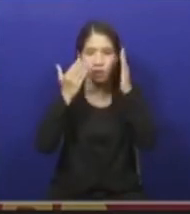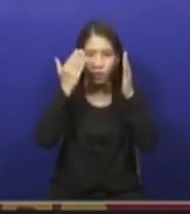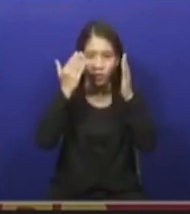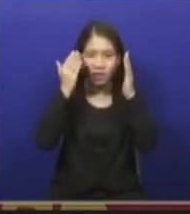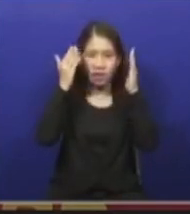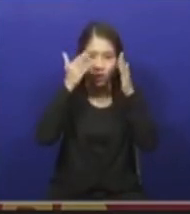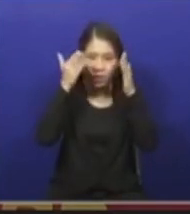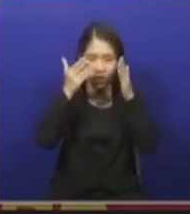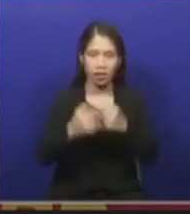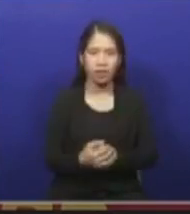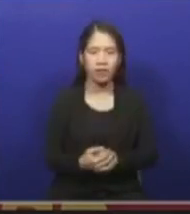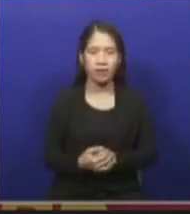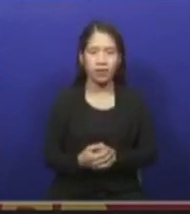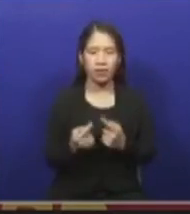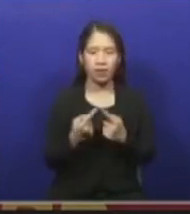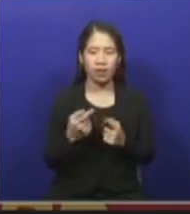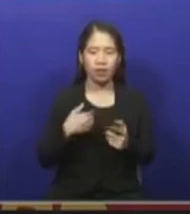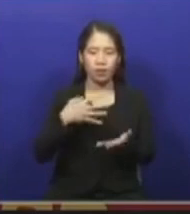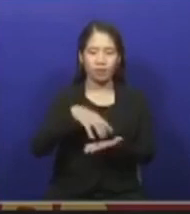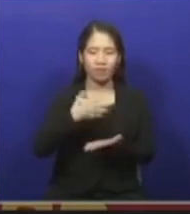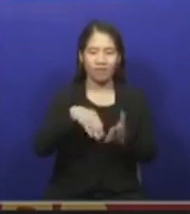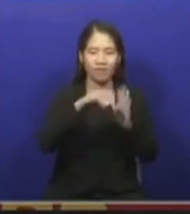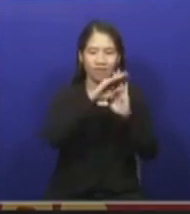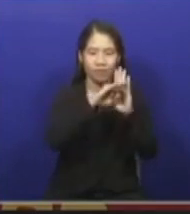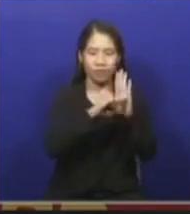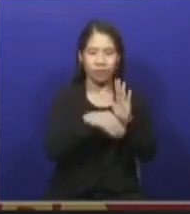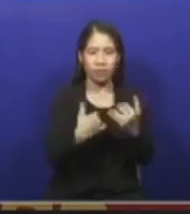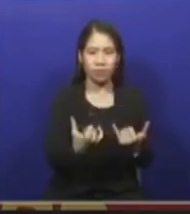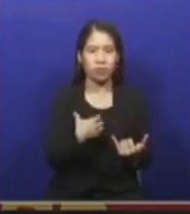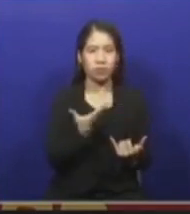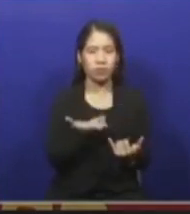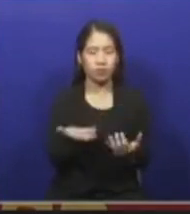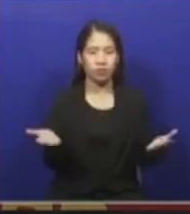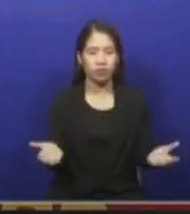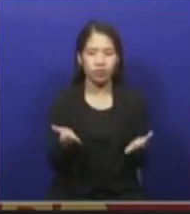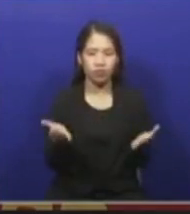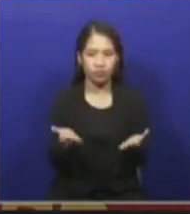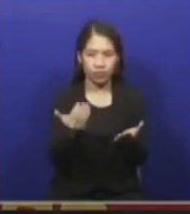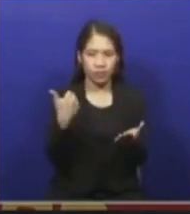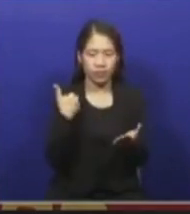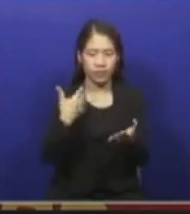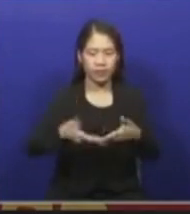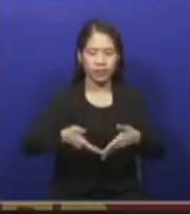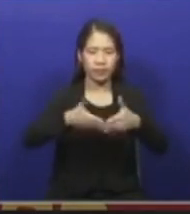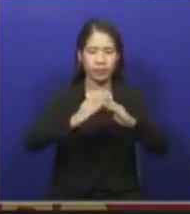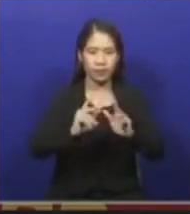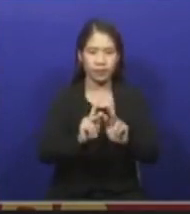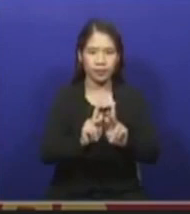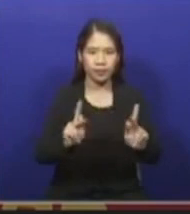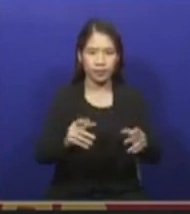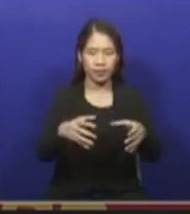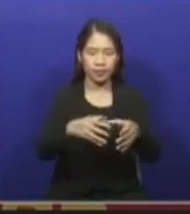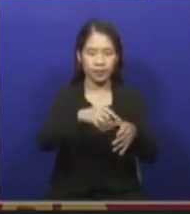องครับท่านประธานจากทั้งหมดที่ผมอภิปรายมานี้ผมอยากจะขอสนับสนุนให้มีการตั้งคณะกรรมการวิสามัญชุด